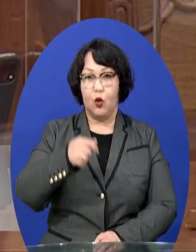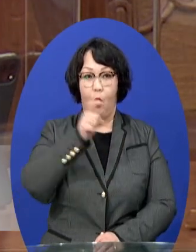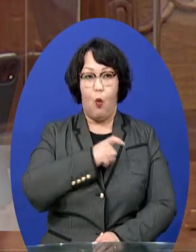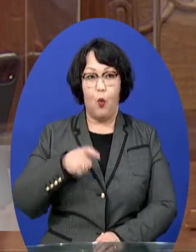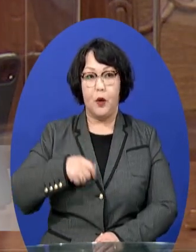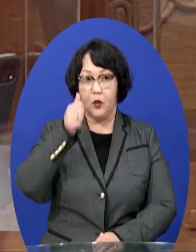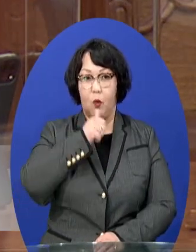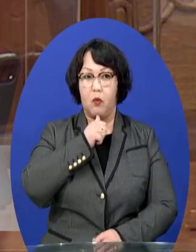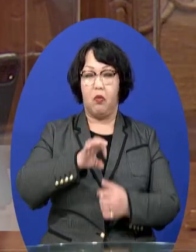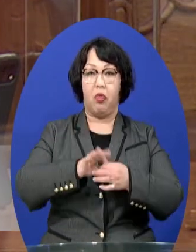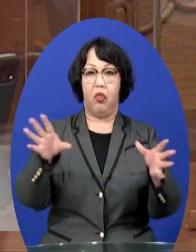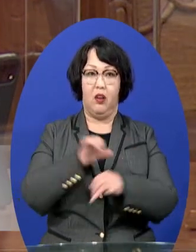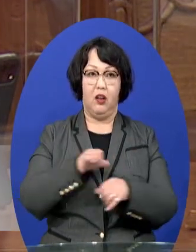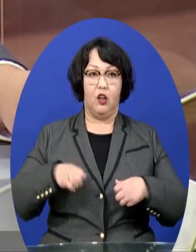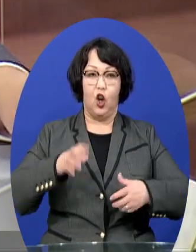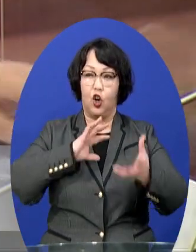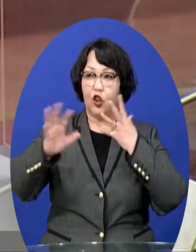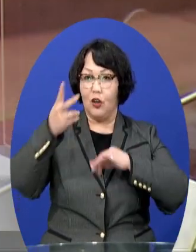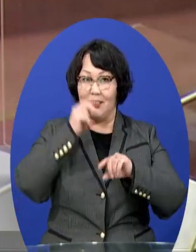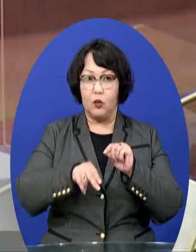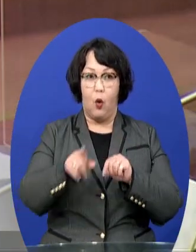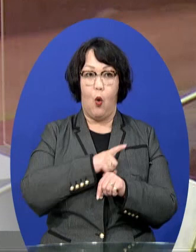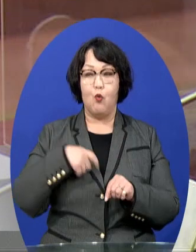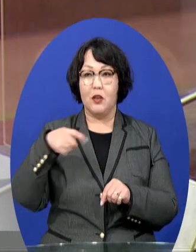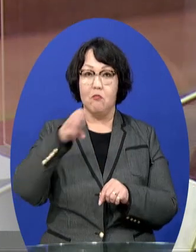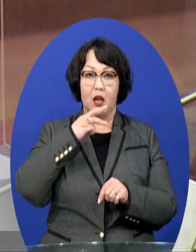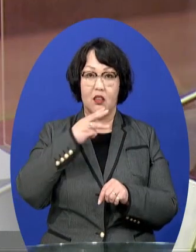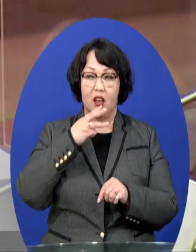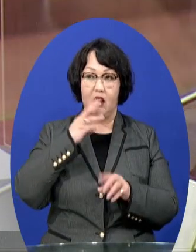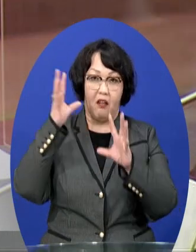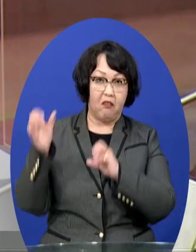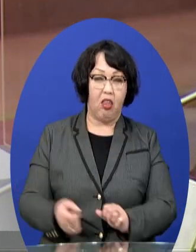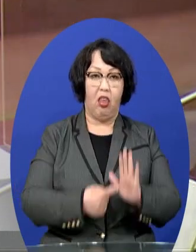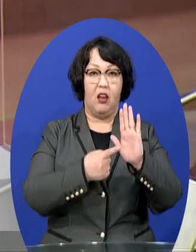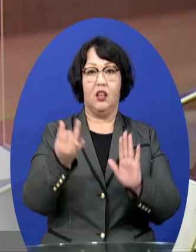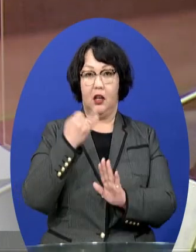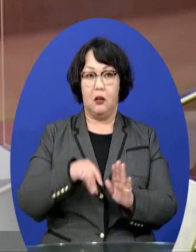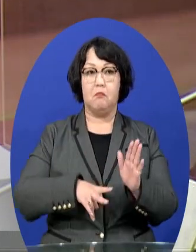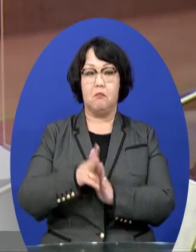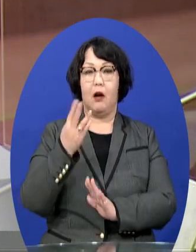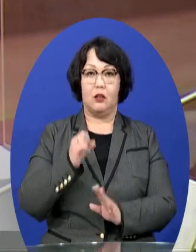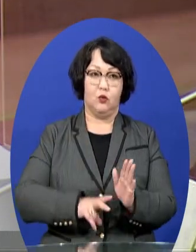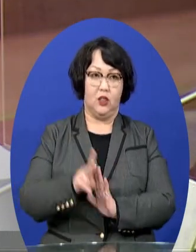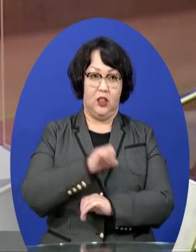задрах, иргэдийн хөдөлгөөний хянах явцад хувийн мэдээлэл нь алдагдах нөхцөл байдал үүсэж байна. За бас